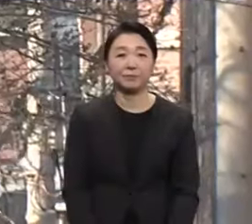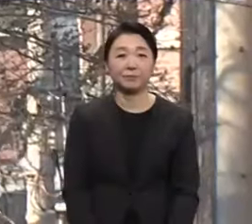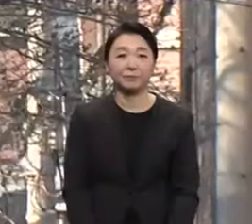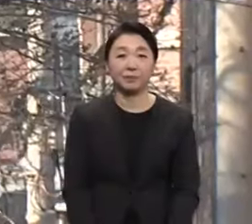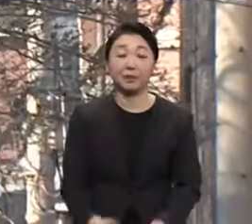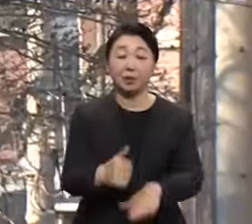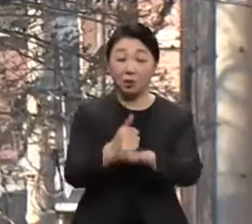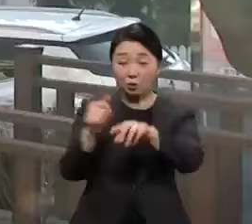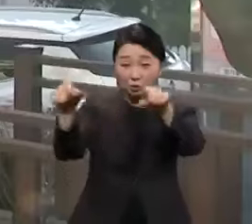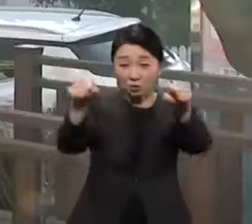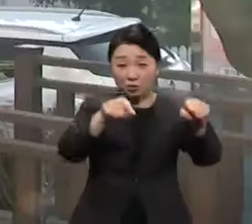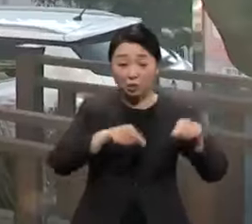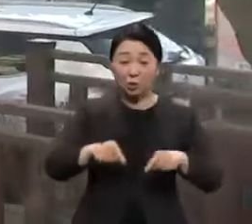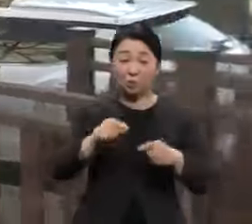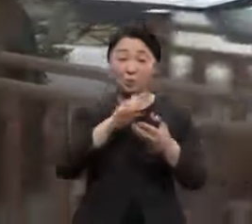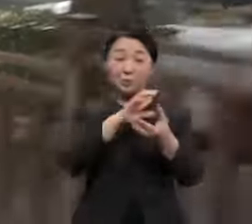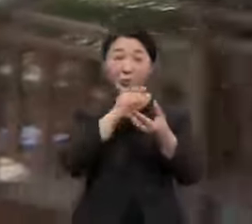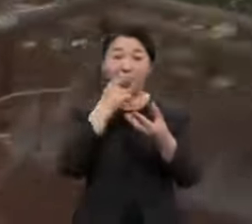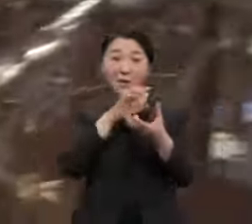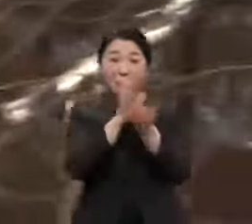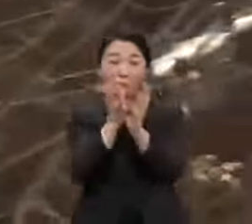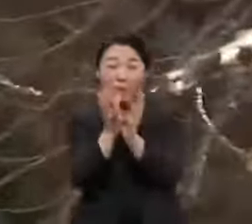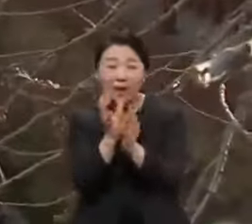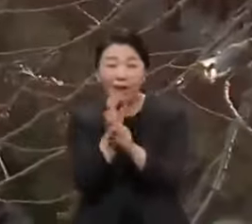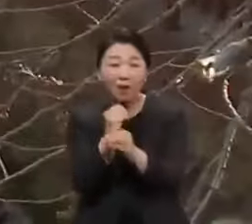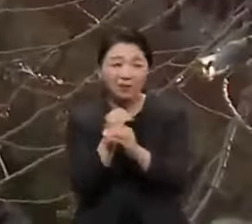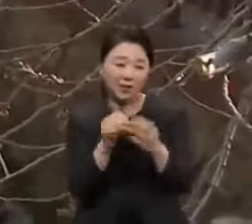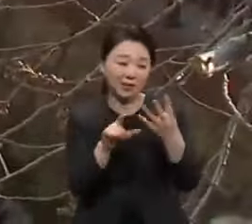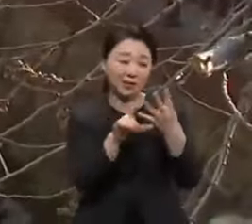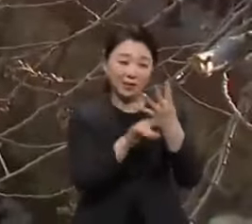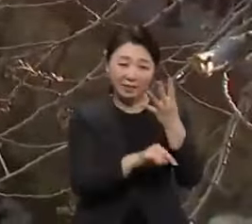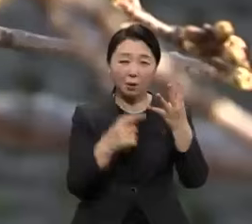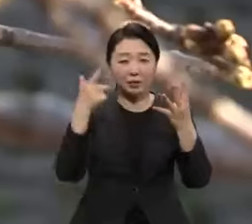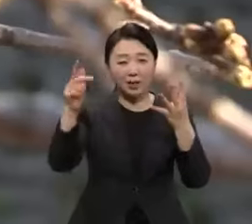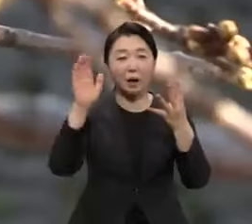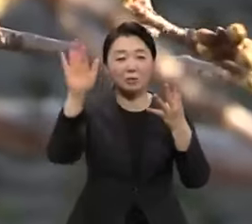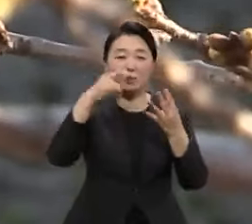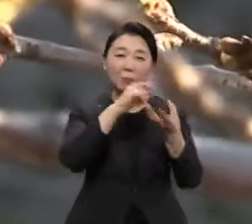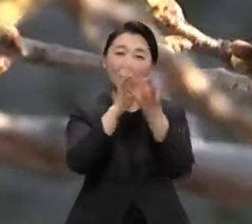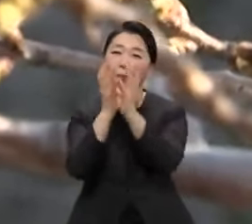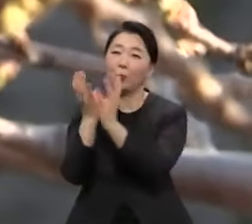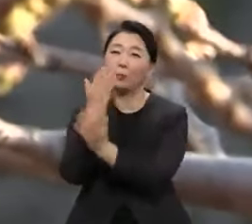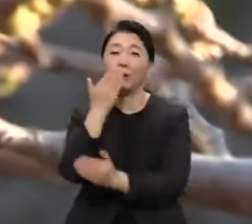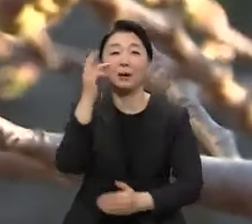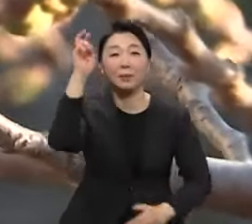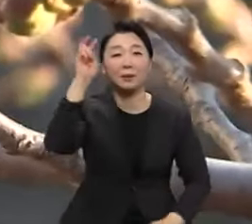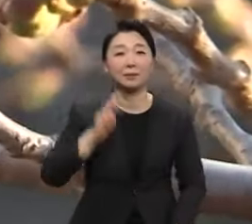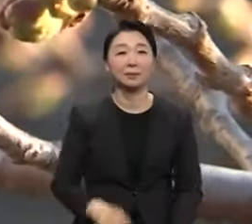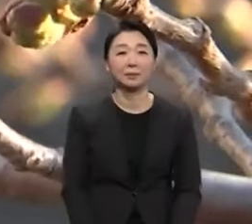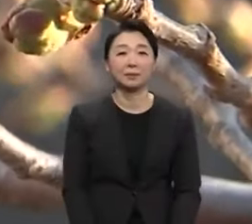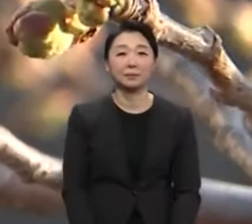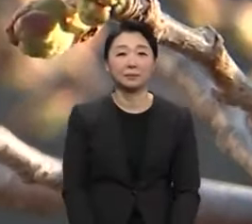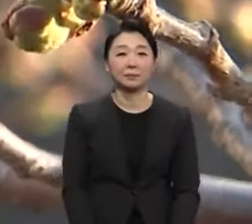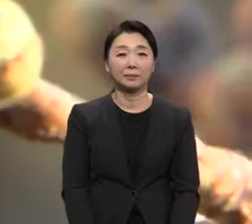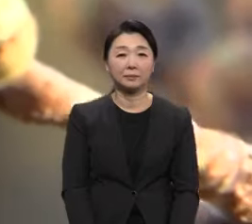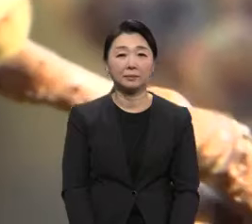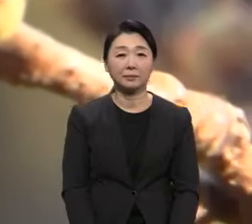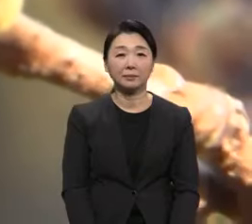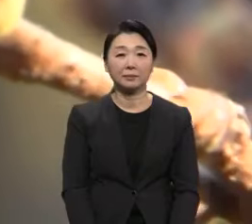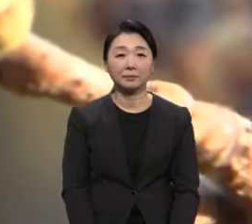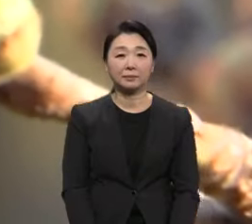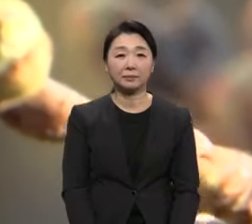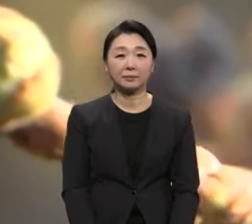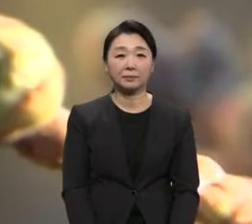결국 전국적인 벚꽃 개화는 4월이 시작되는 다음 주 이후에나 가능할 것으로 보입니다 JTBC